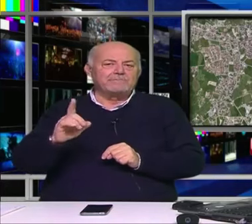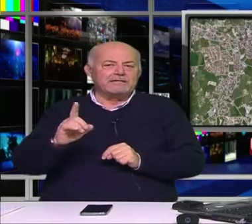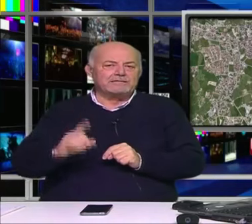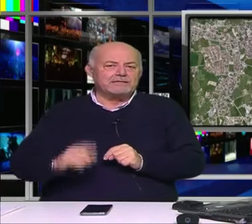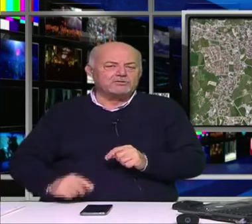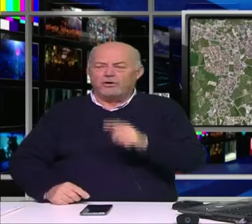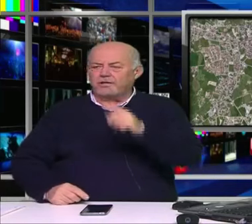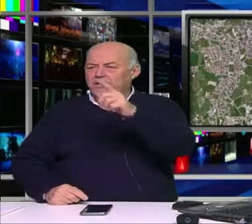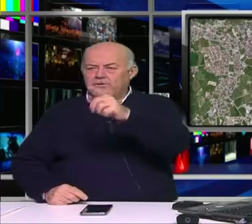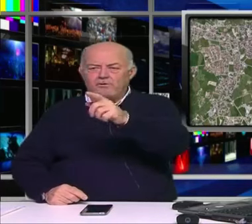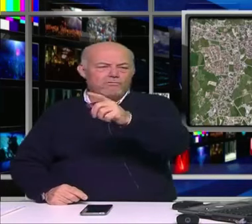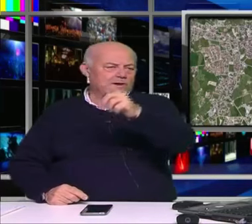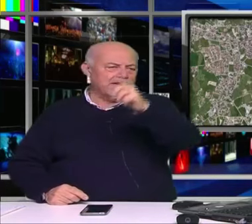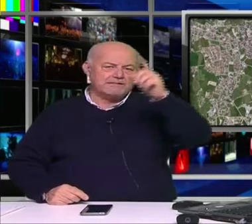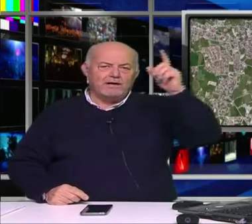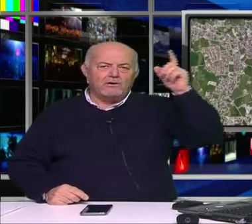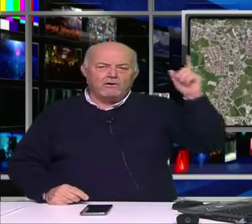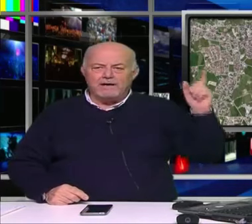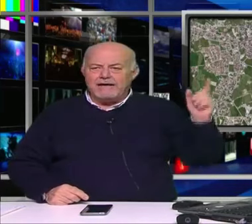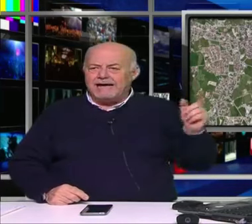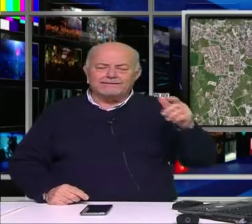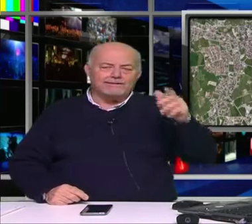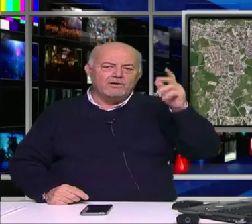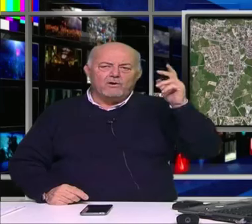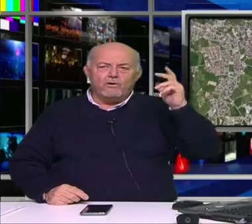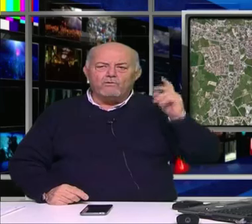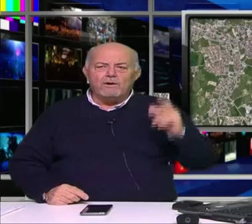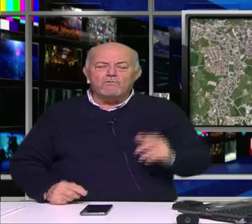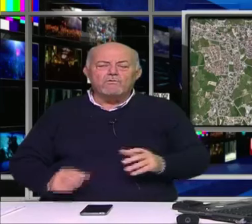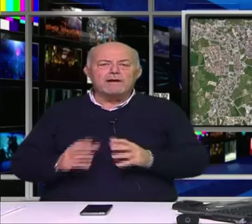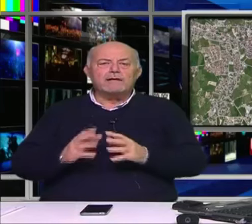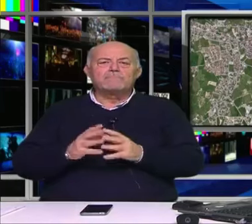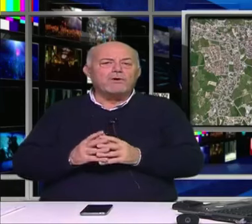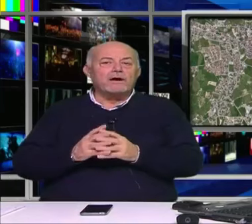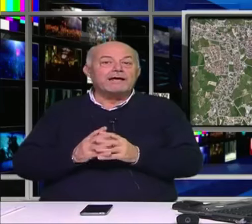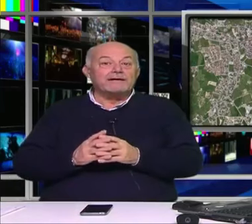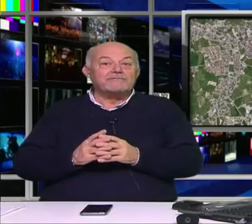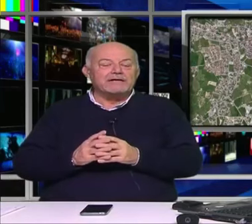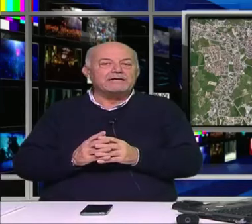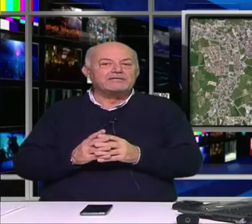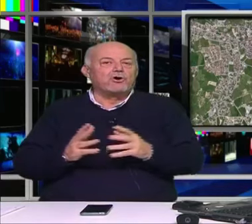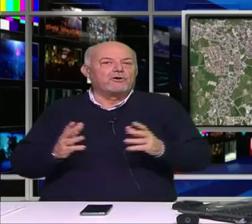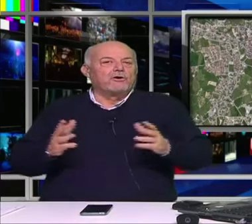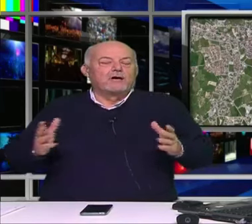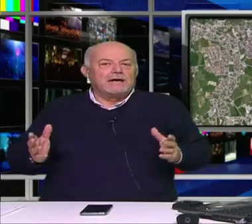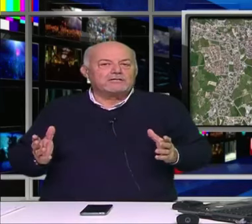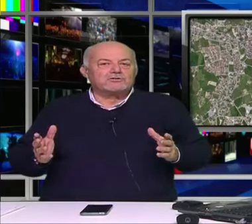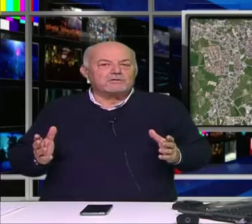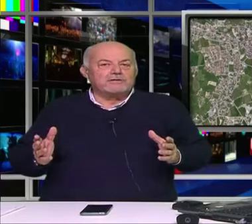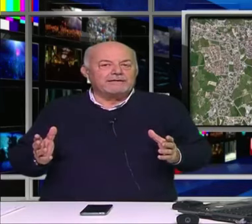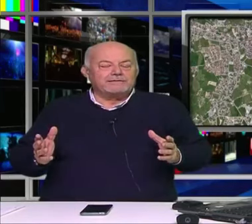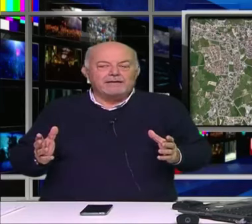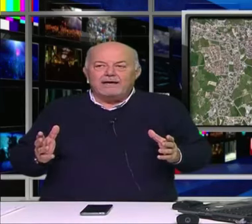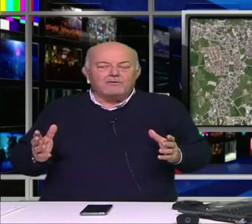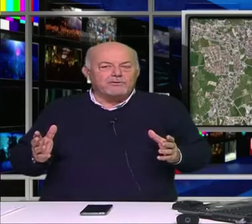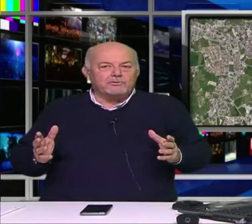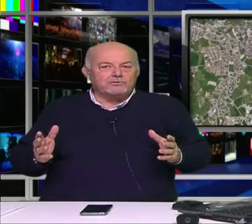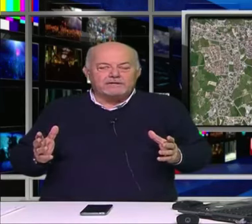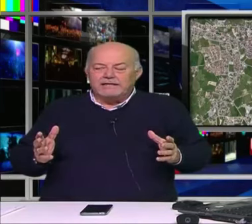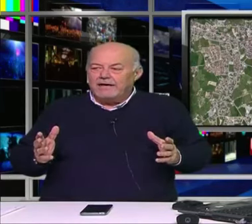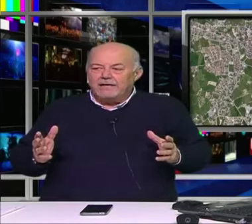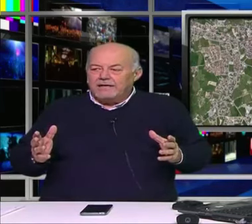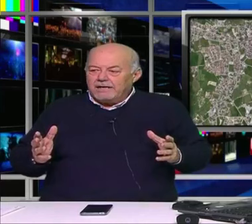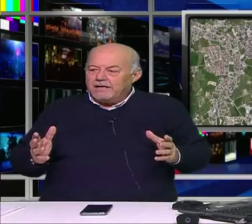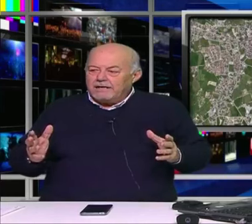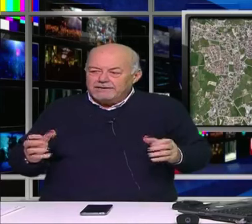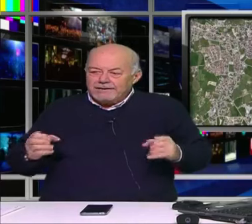le amministrazioni, non questa o le altre o qualunque, poi alla fine sono assolutamente, come posso